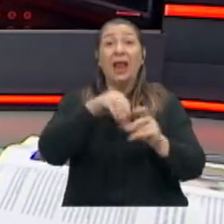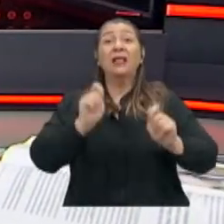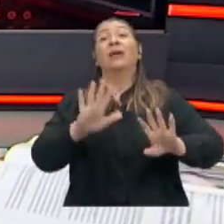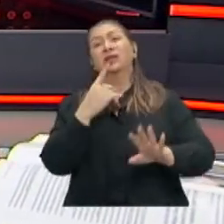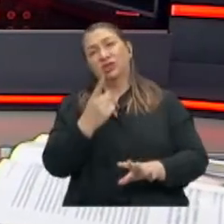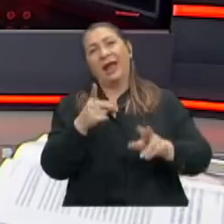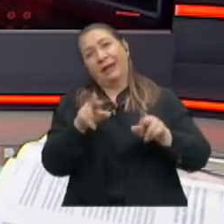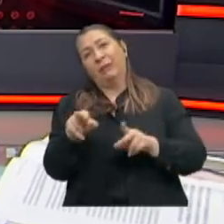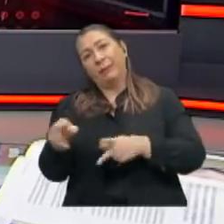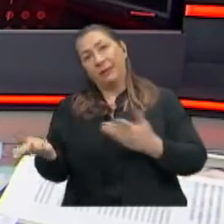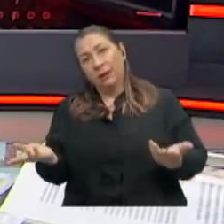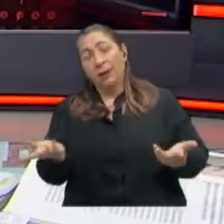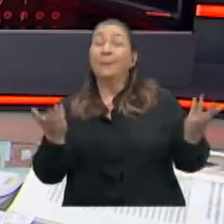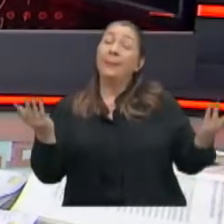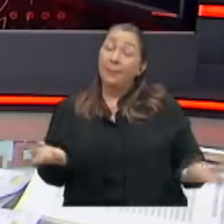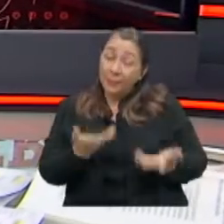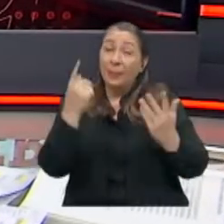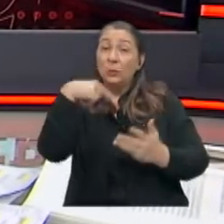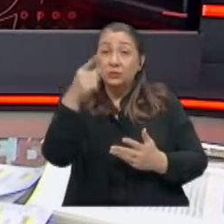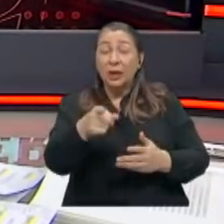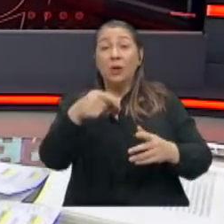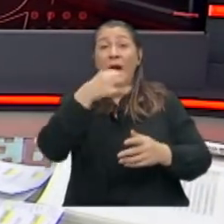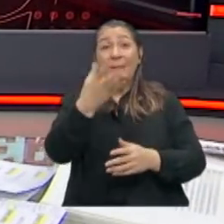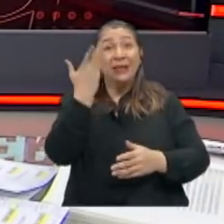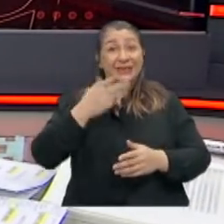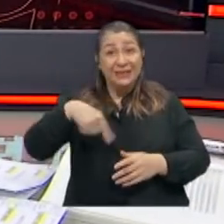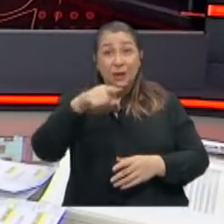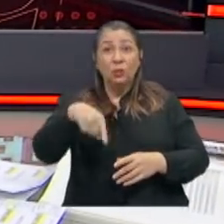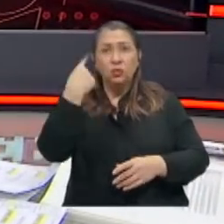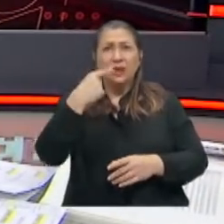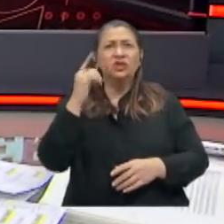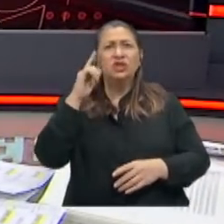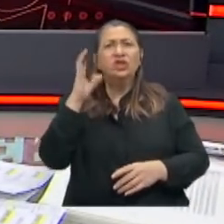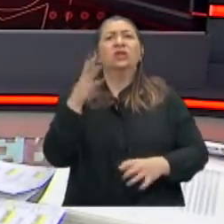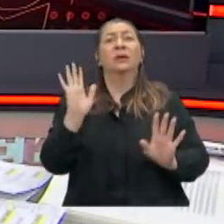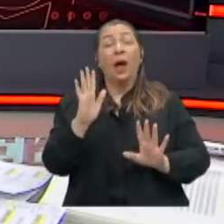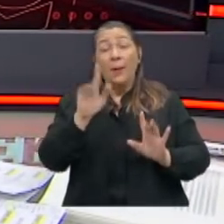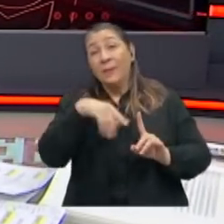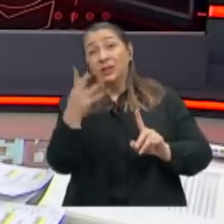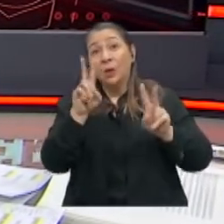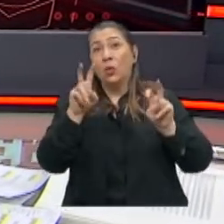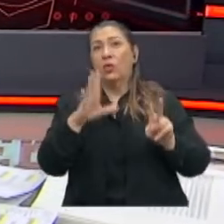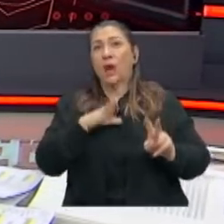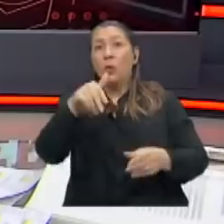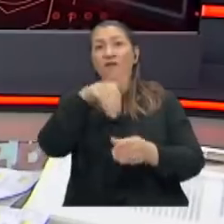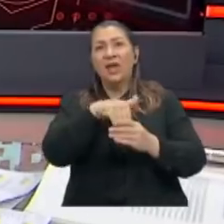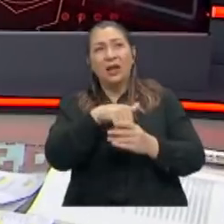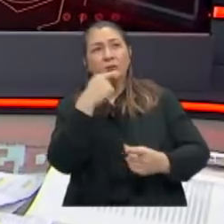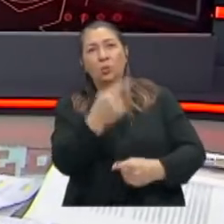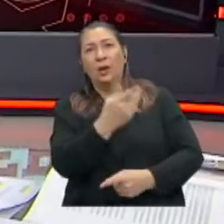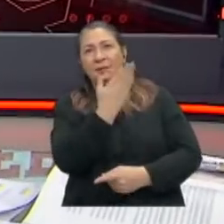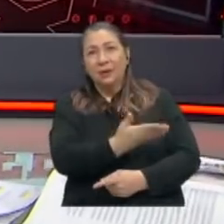diyecekler falan filan. Dolayısıyla bu bülteni izleyenler bundan dolayı şaşırmadı. Fakat başka bir mesele var. Bu vekilin